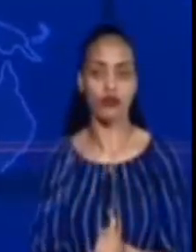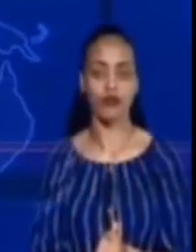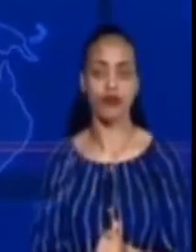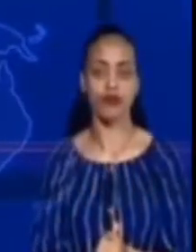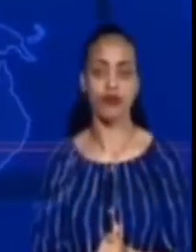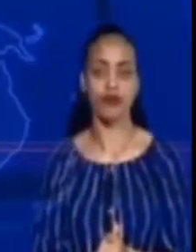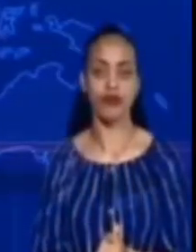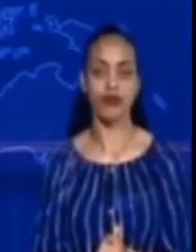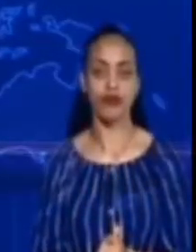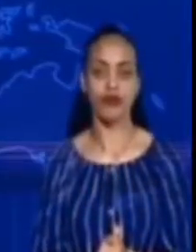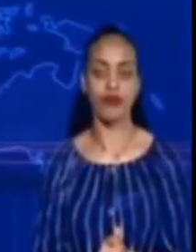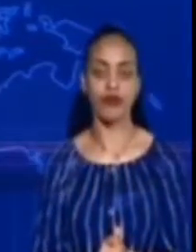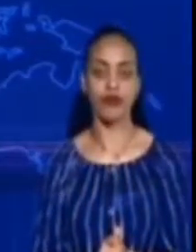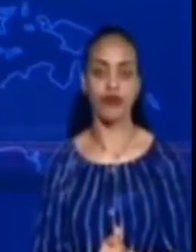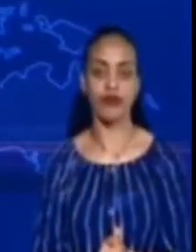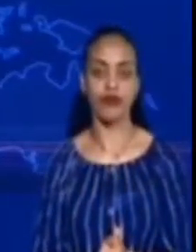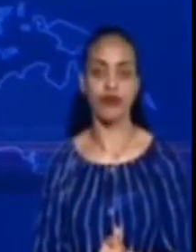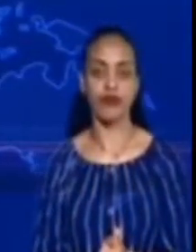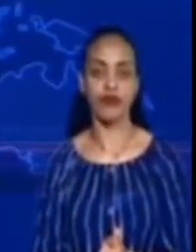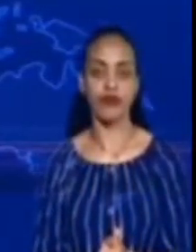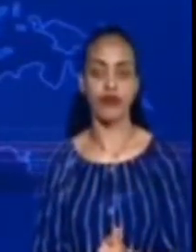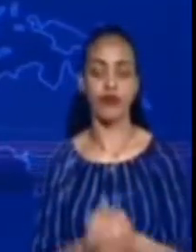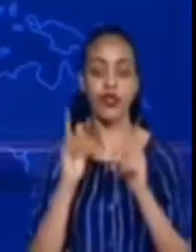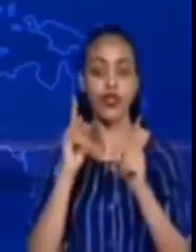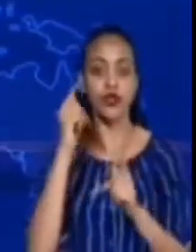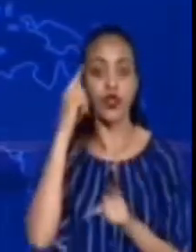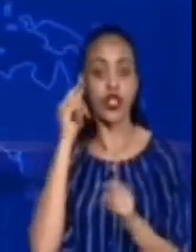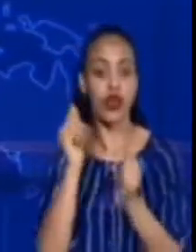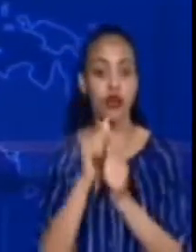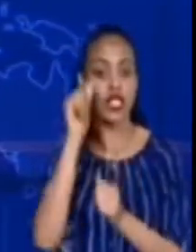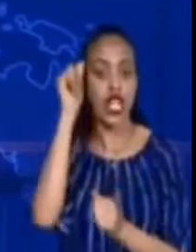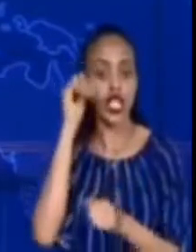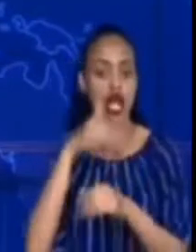ሀገር መሆኗ የክርስቲያን ደሴት ብቻ